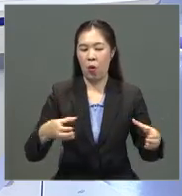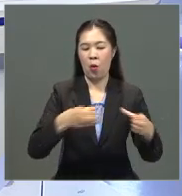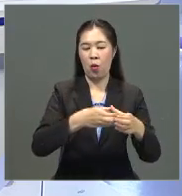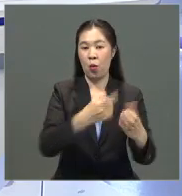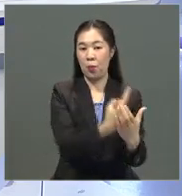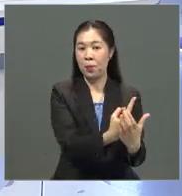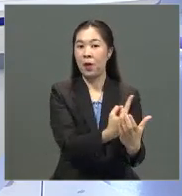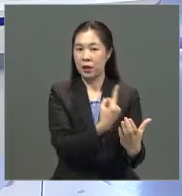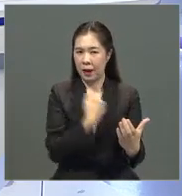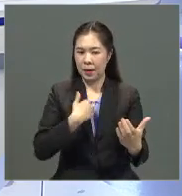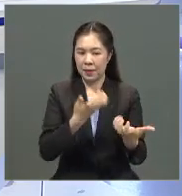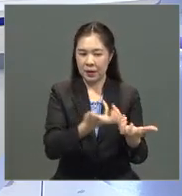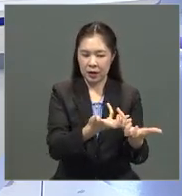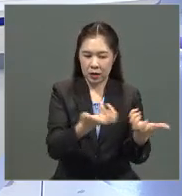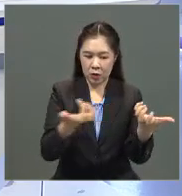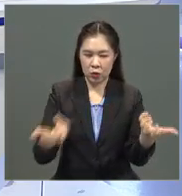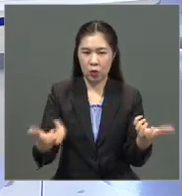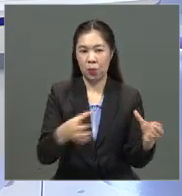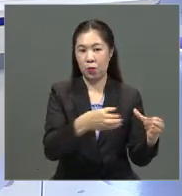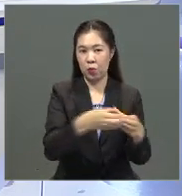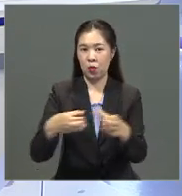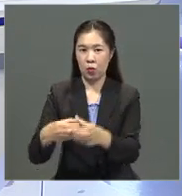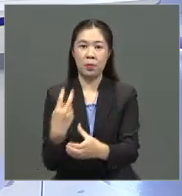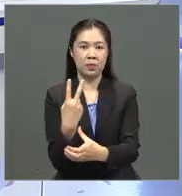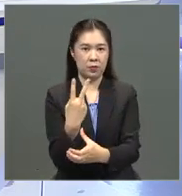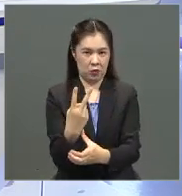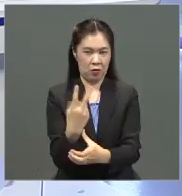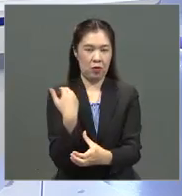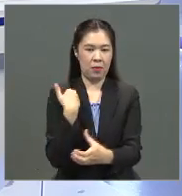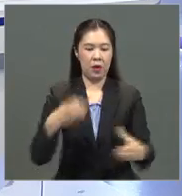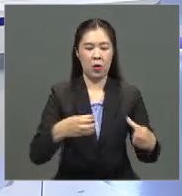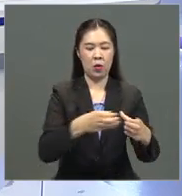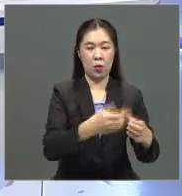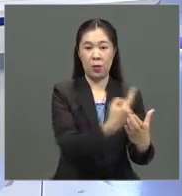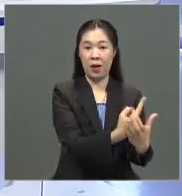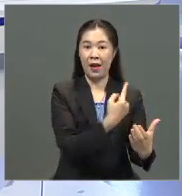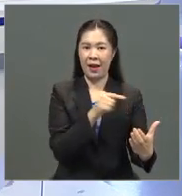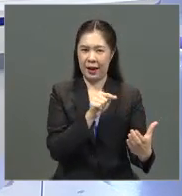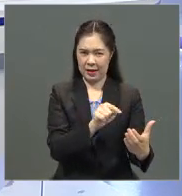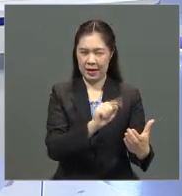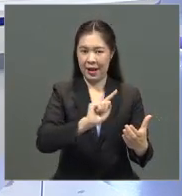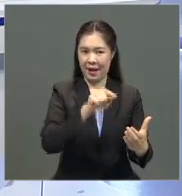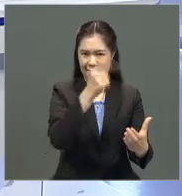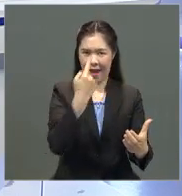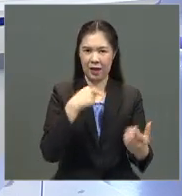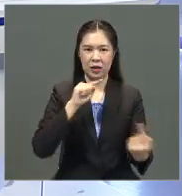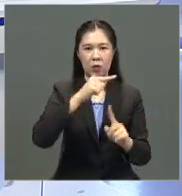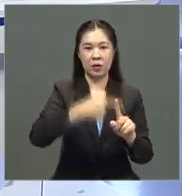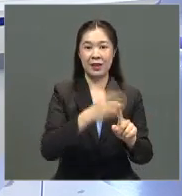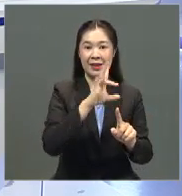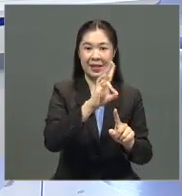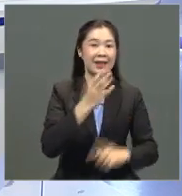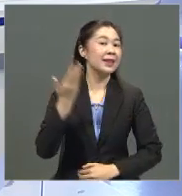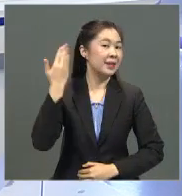กลุ่มแกนนำเนี่ยเราจะแบ่งออกเป็น 2ส่วนด้วยกันอาจจะเกิดการควบคุมแกนนำเนี่ยส่วนแรกคือกลุ่มที่ไปชุมนุมเมื่อเดือน